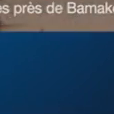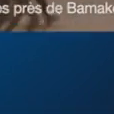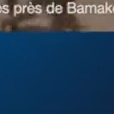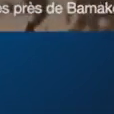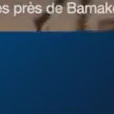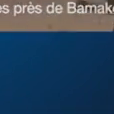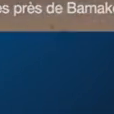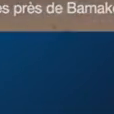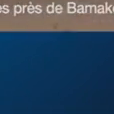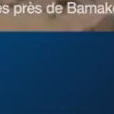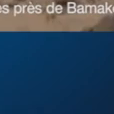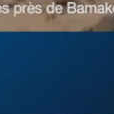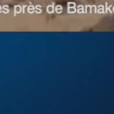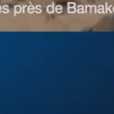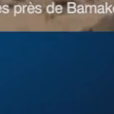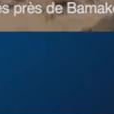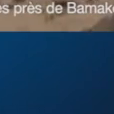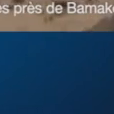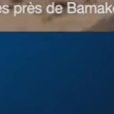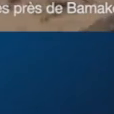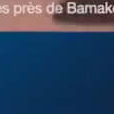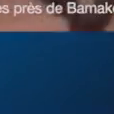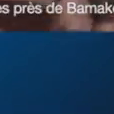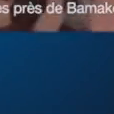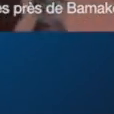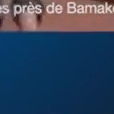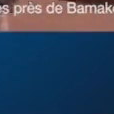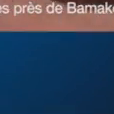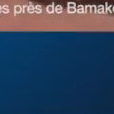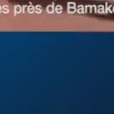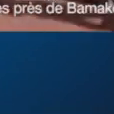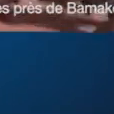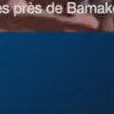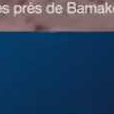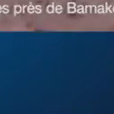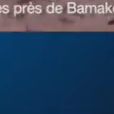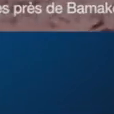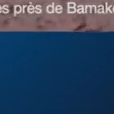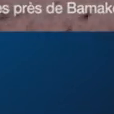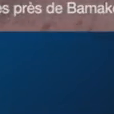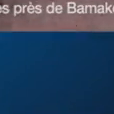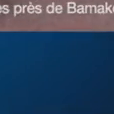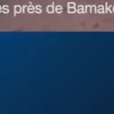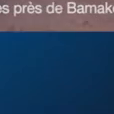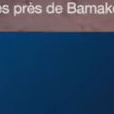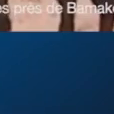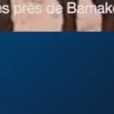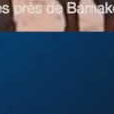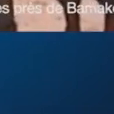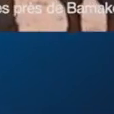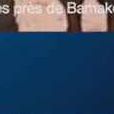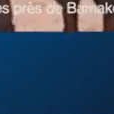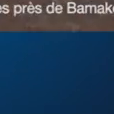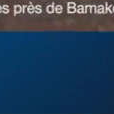épleurée. Cinq corps de personnes en tenue militaire ont été découverts hier dimanche dans la soirée dans deux